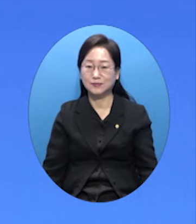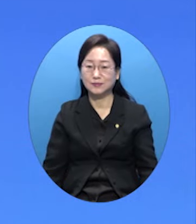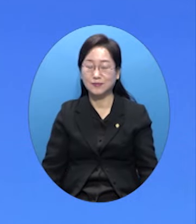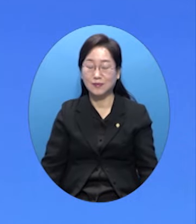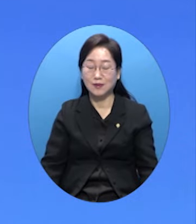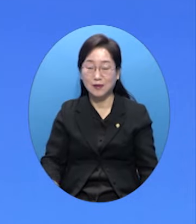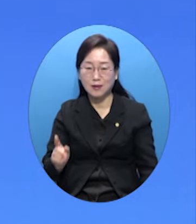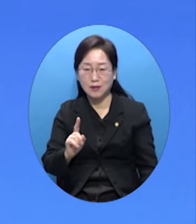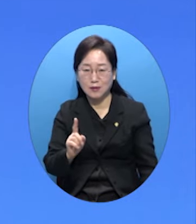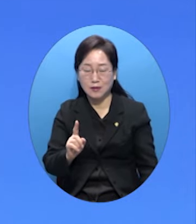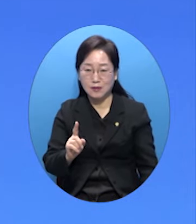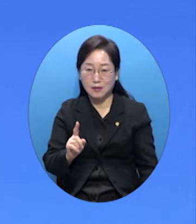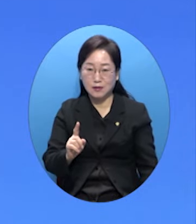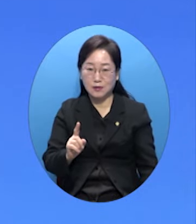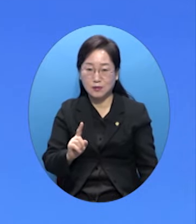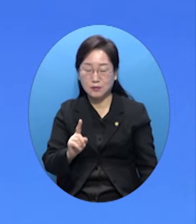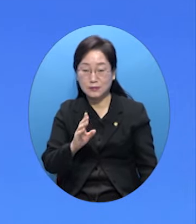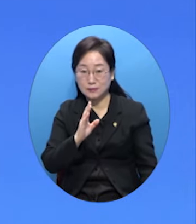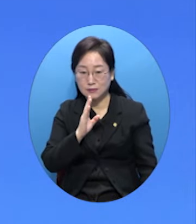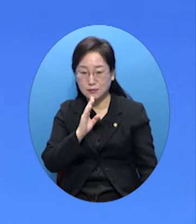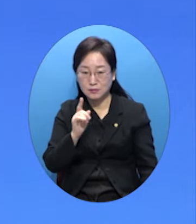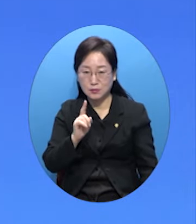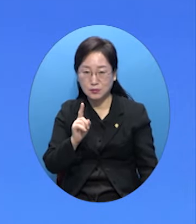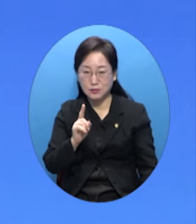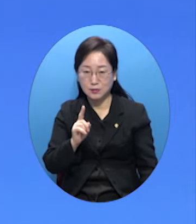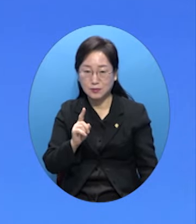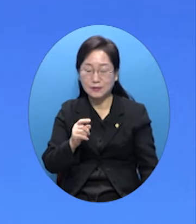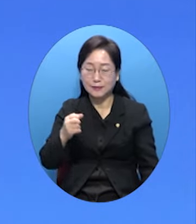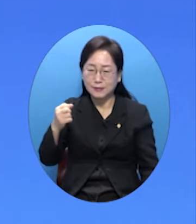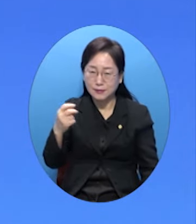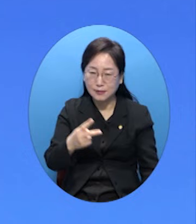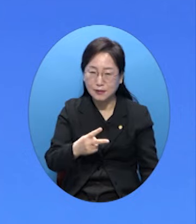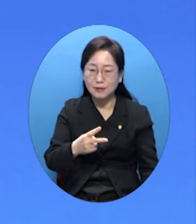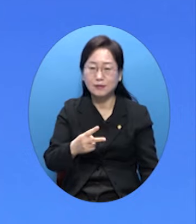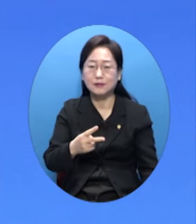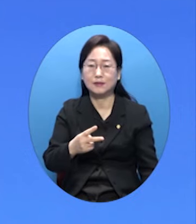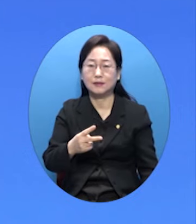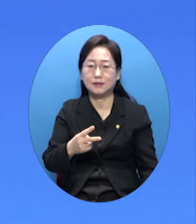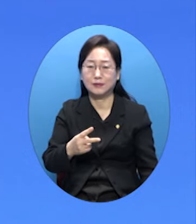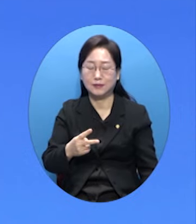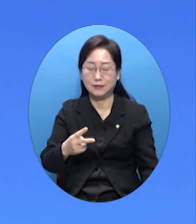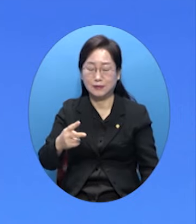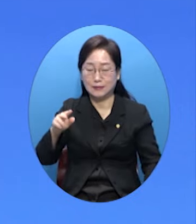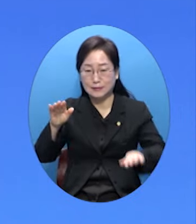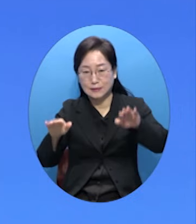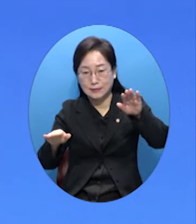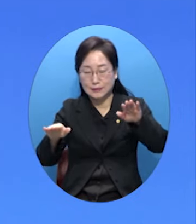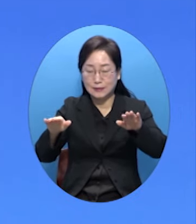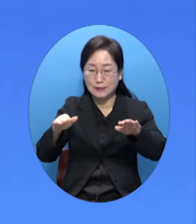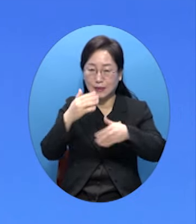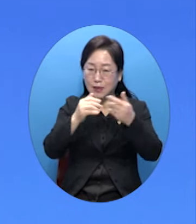그래서 너무나 한쪽에 치쳤던 것이 이제 다시 우리가 균형을 잡게 되었는데